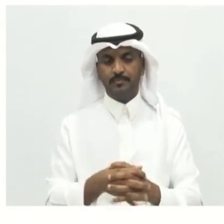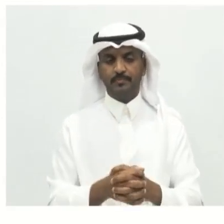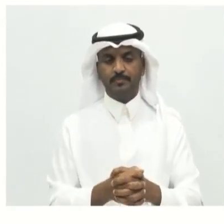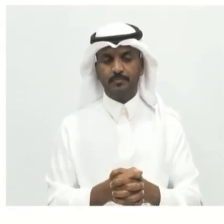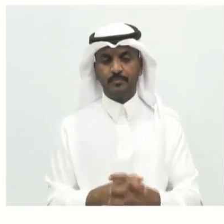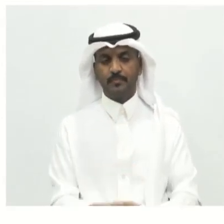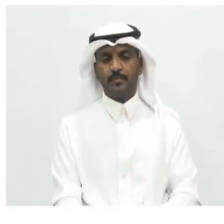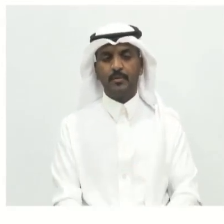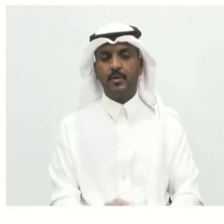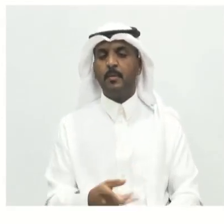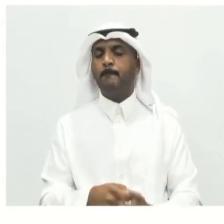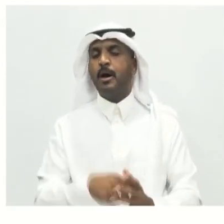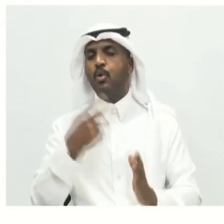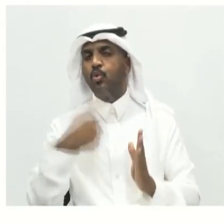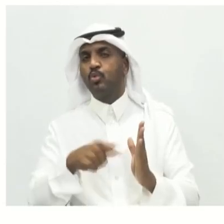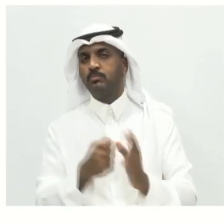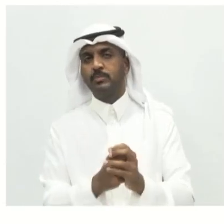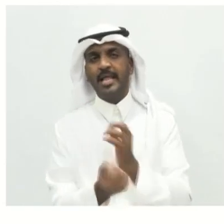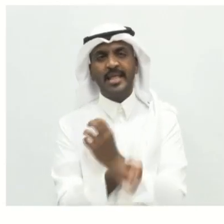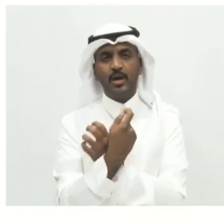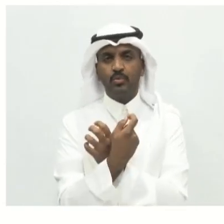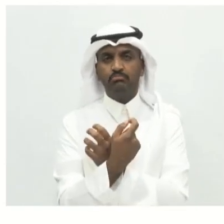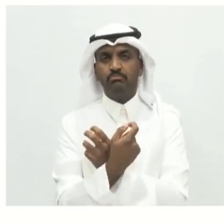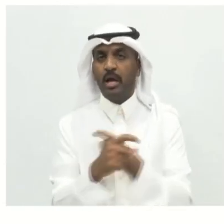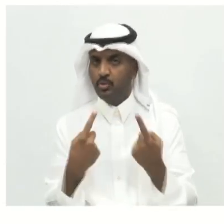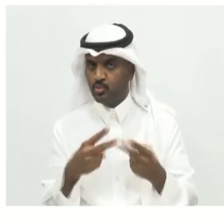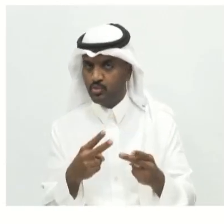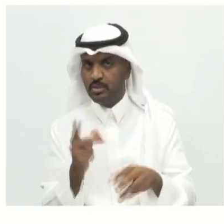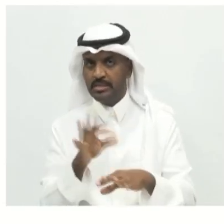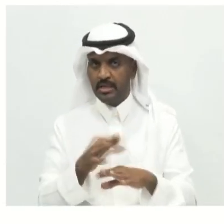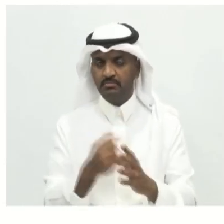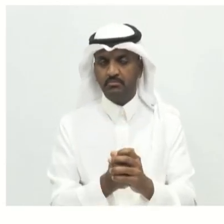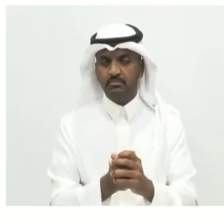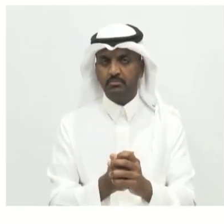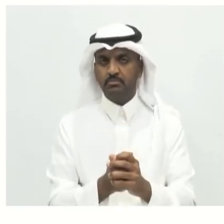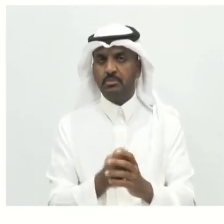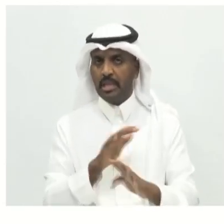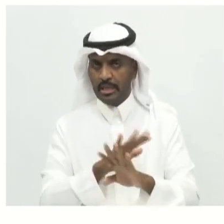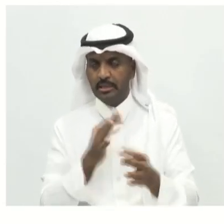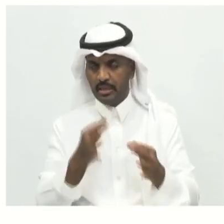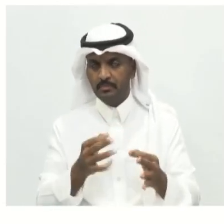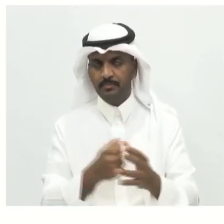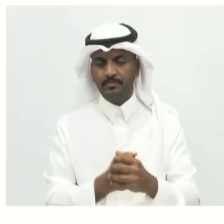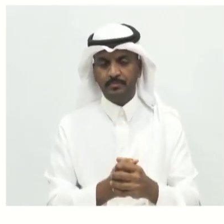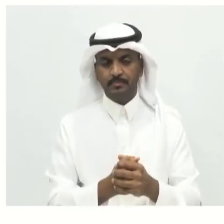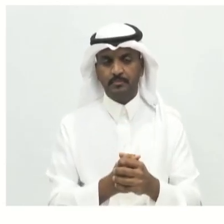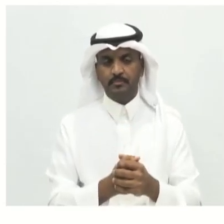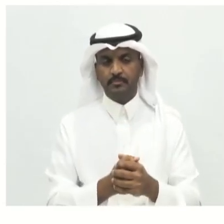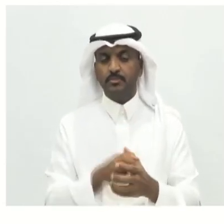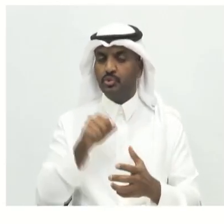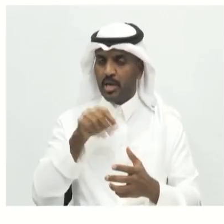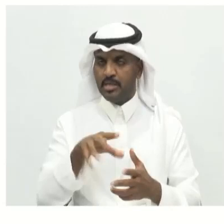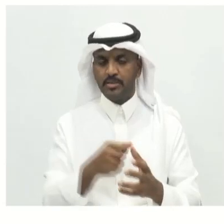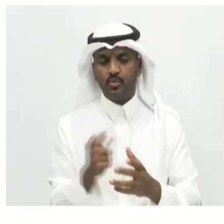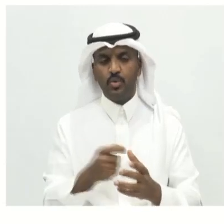وسناتر التداوي هل يجوز للانسان ان يتداوى نعم لا شك جائز التداوي جائز